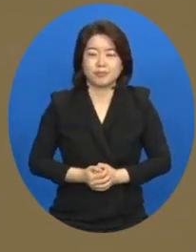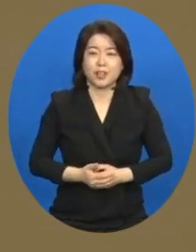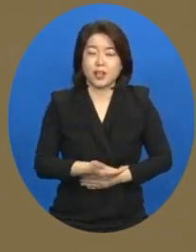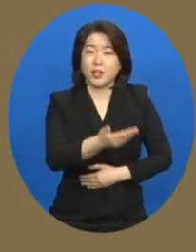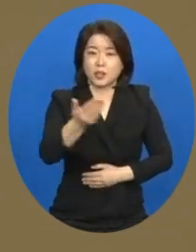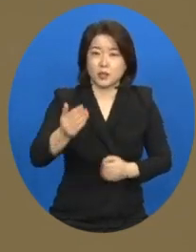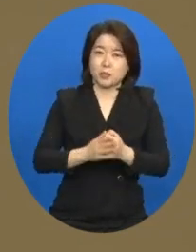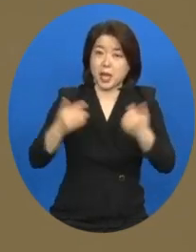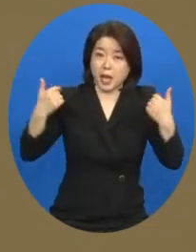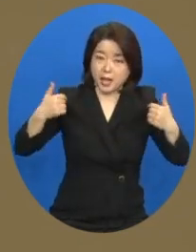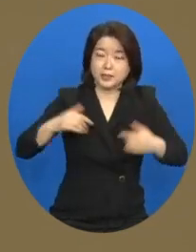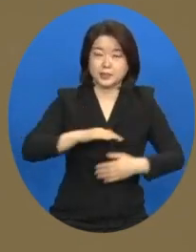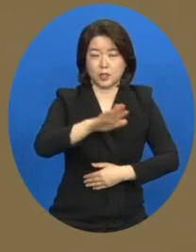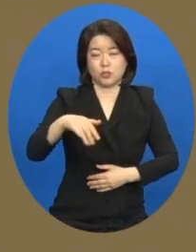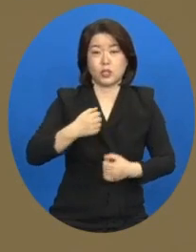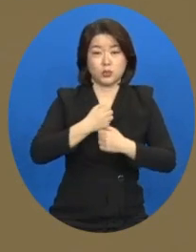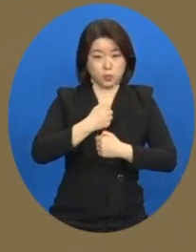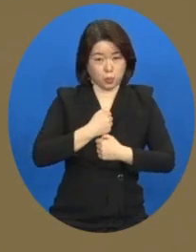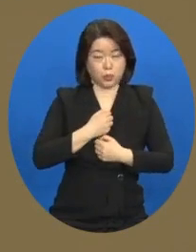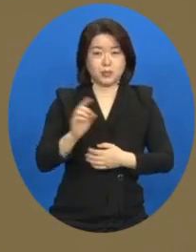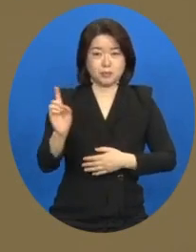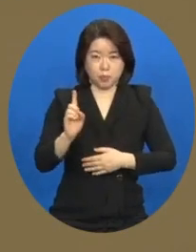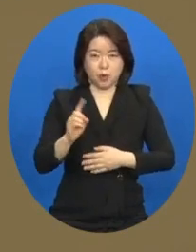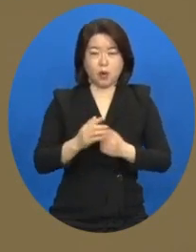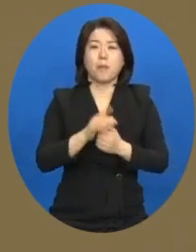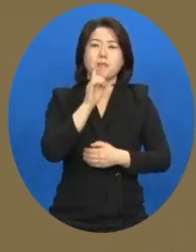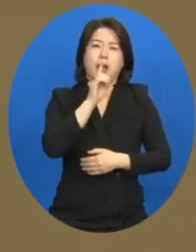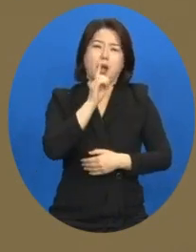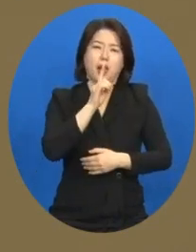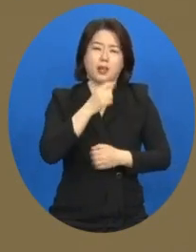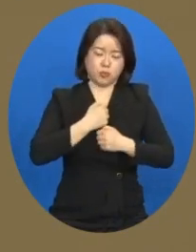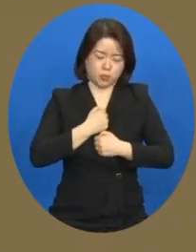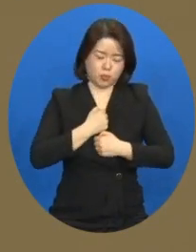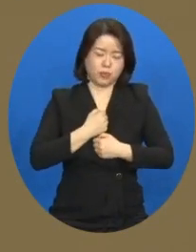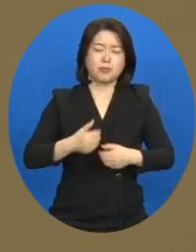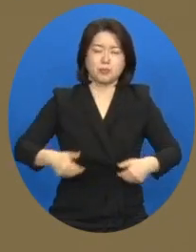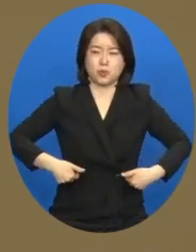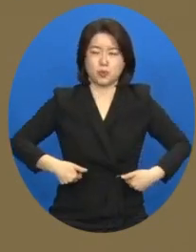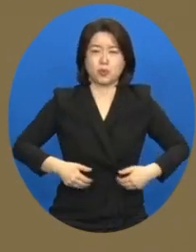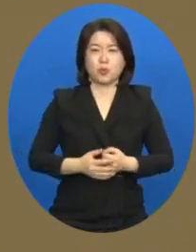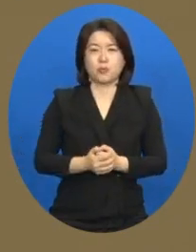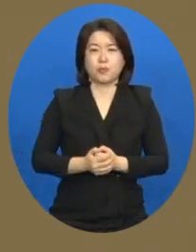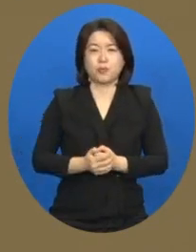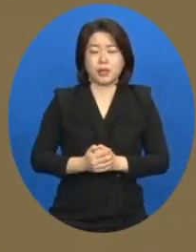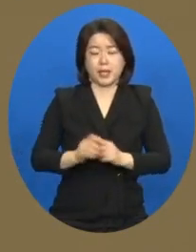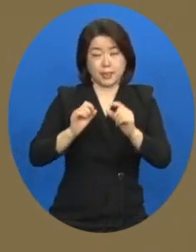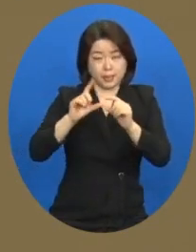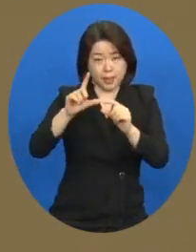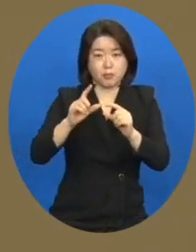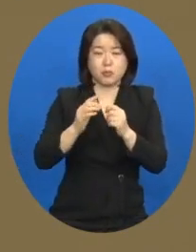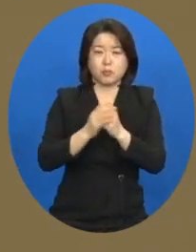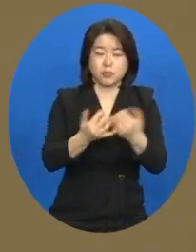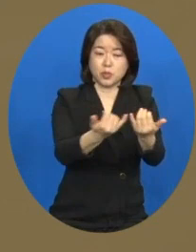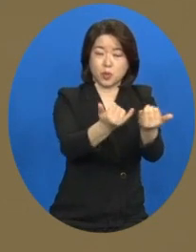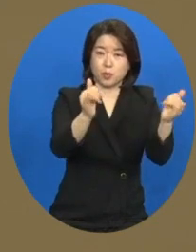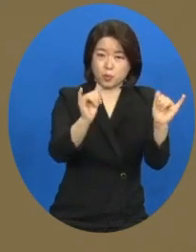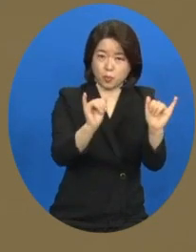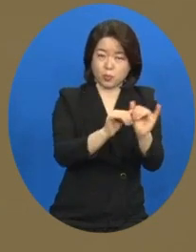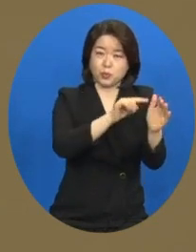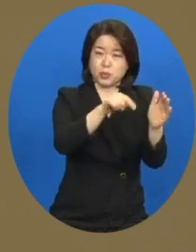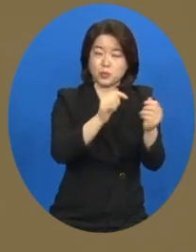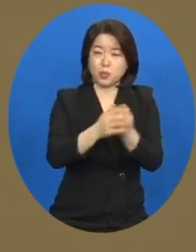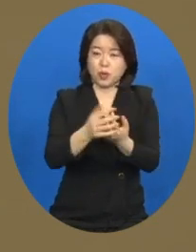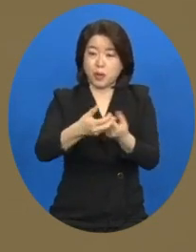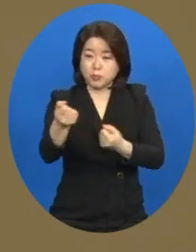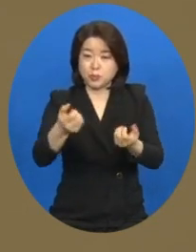여러분, 항상 우리가 조심해야 될것 중에 하나가 말입니다, 말. 거의 대부분의 공동체가